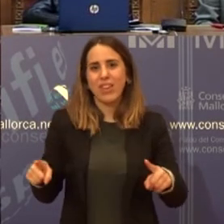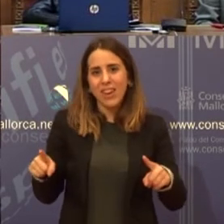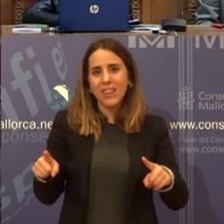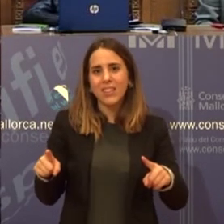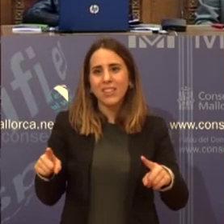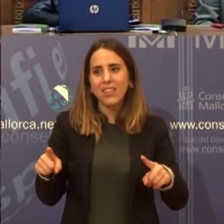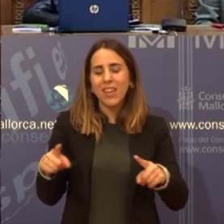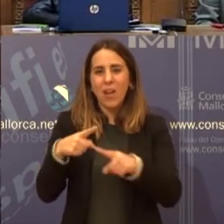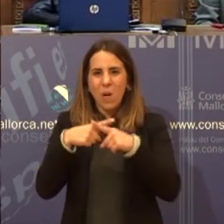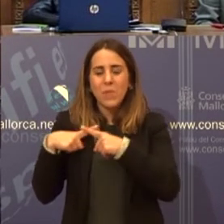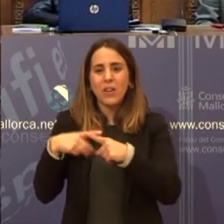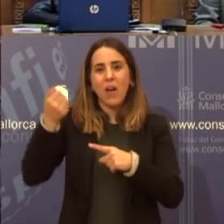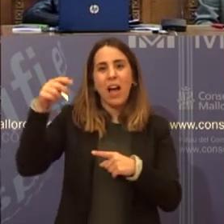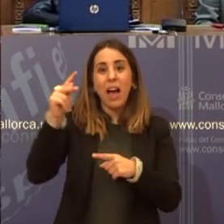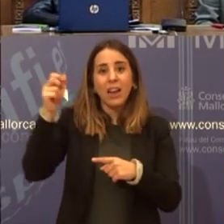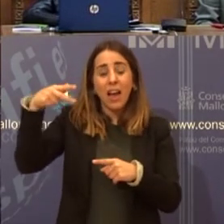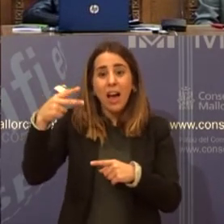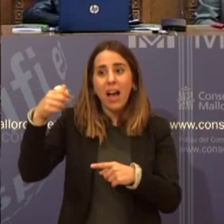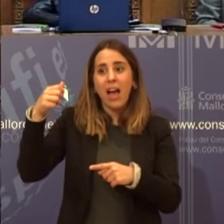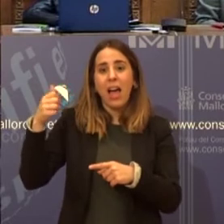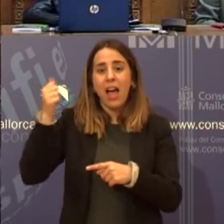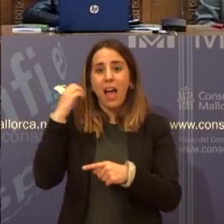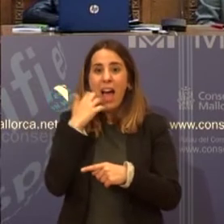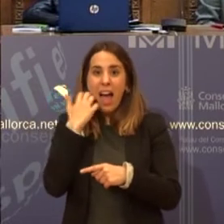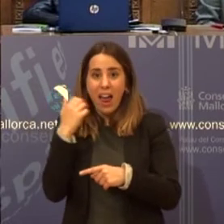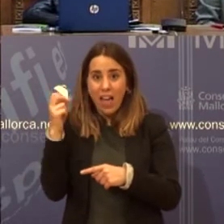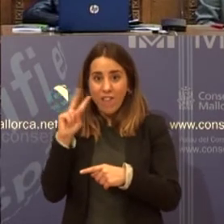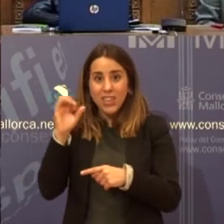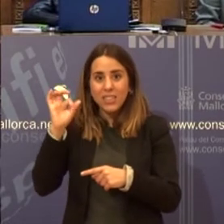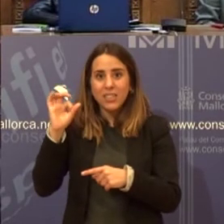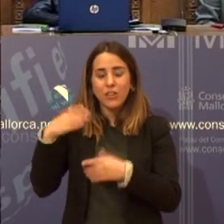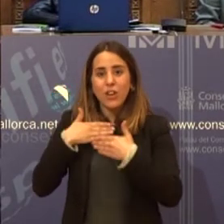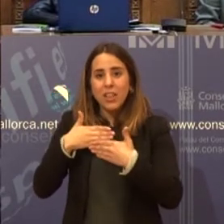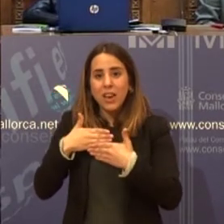entre Arca, Rara Avis Solidari i Aloha.